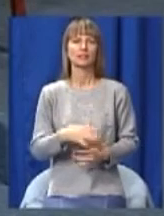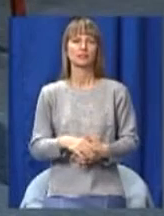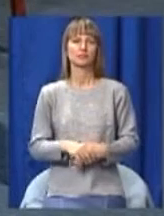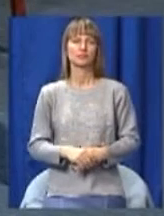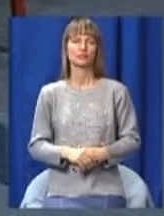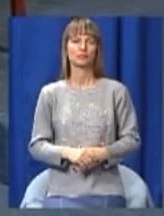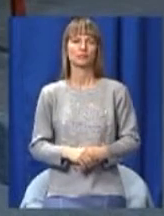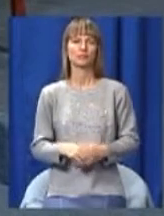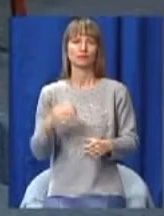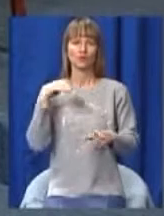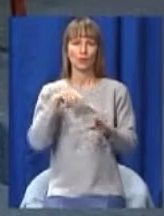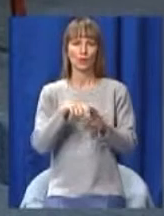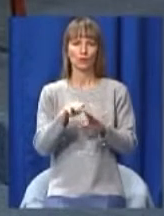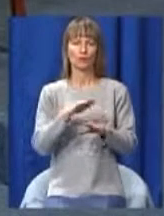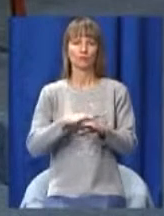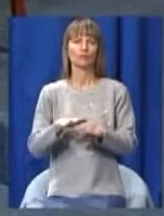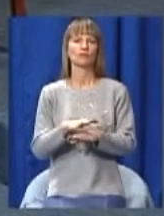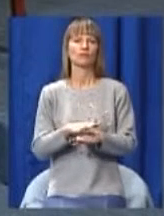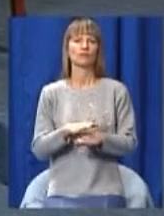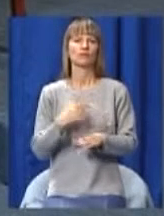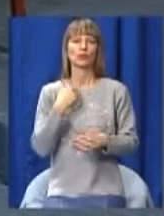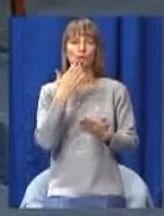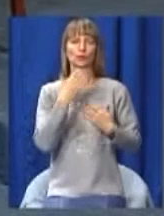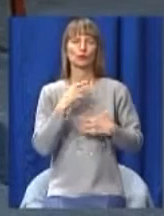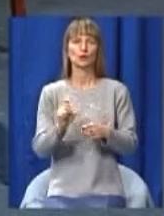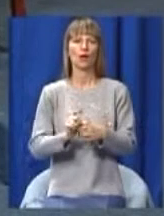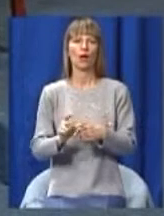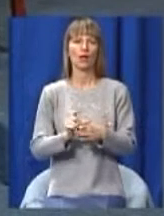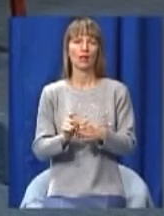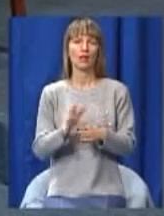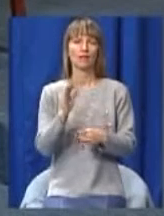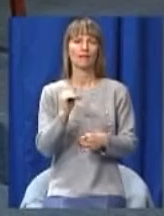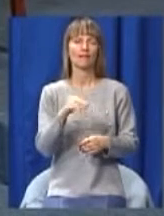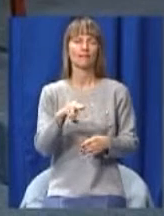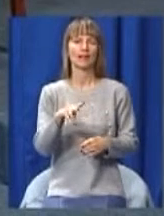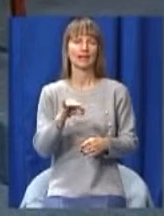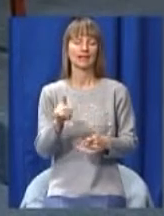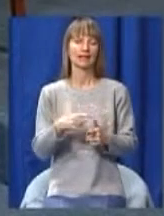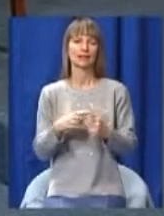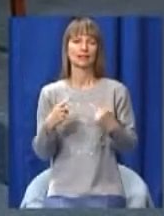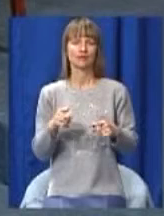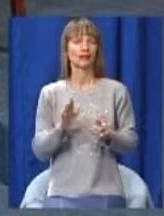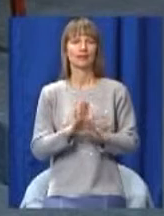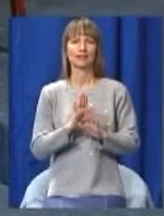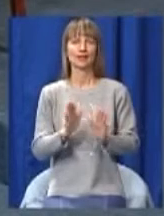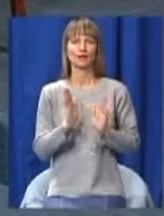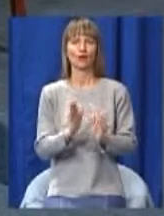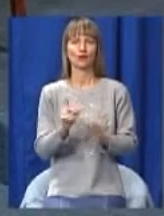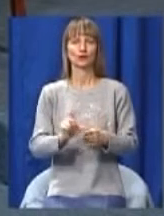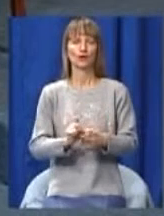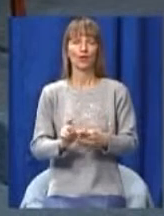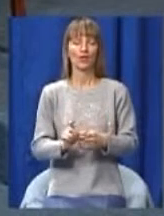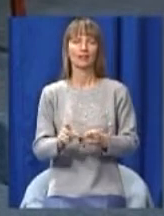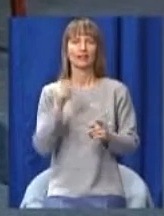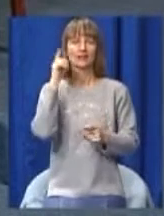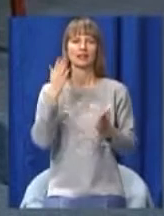З начинкою? Так, я полюбляю вафлі з начинкою, шоколадною. А ще які? Чи це всі? Всі. А знаєш ти ще якісь